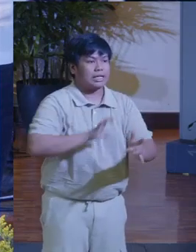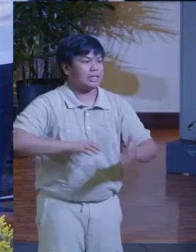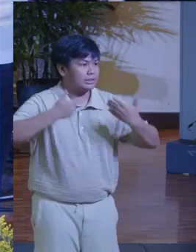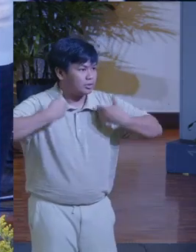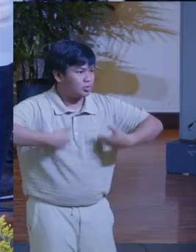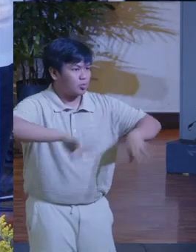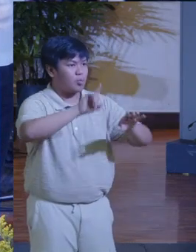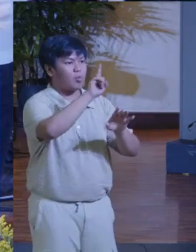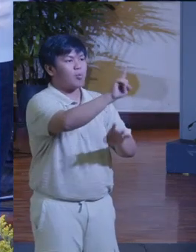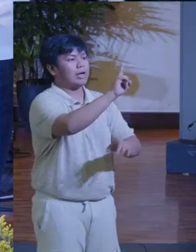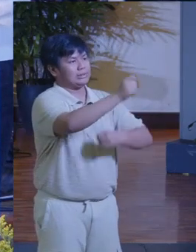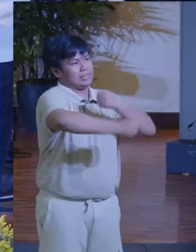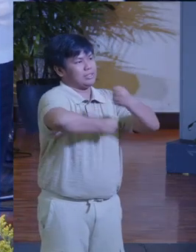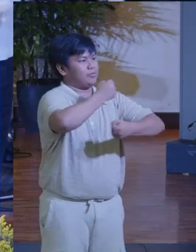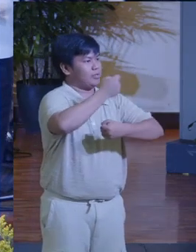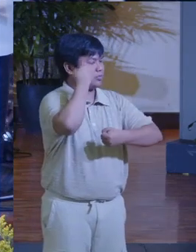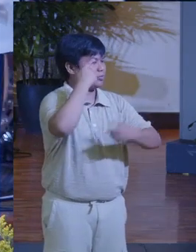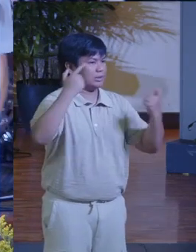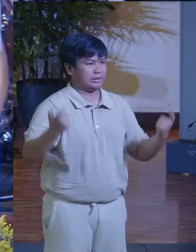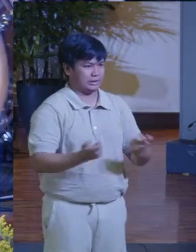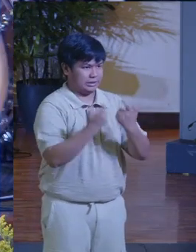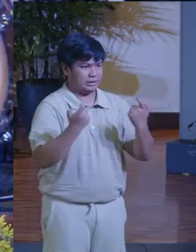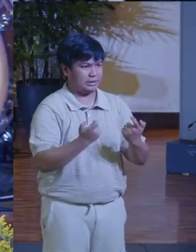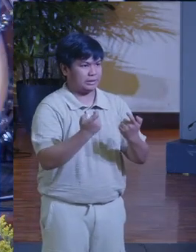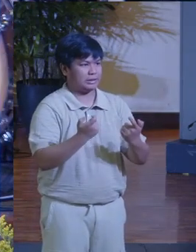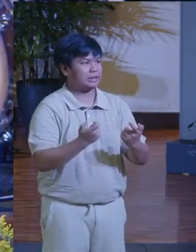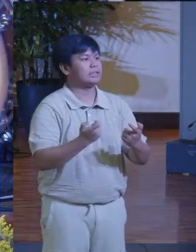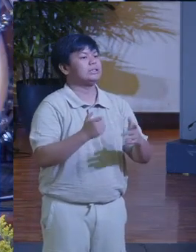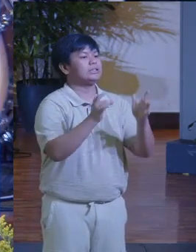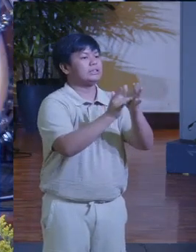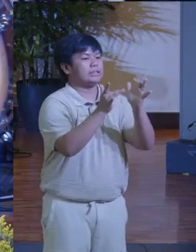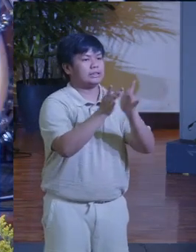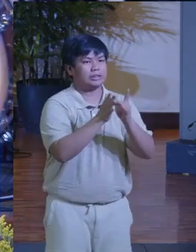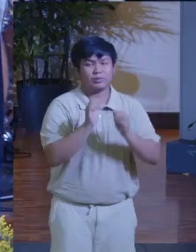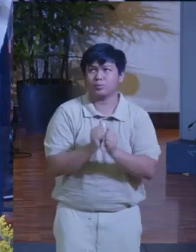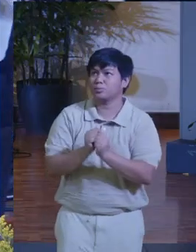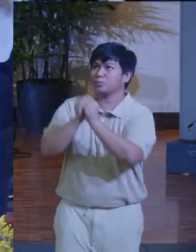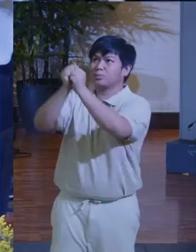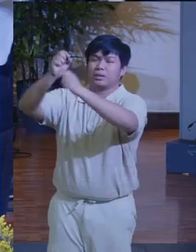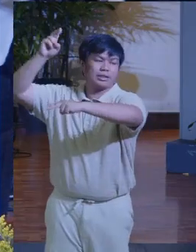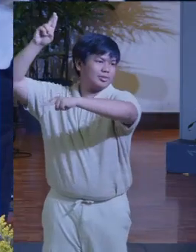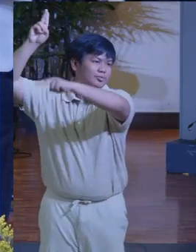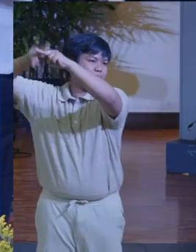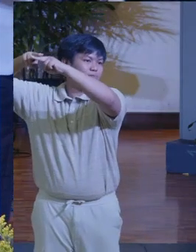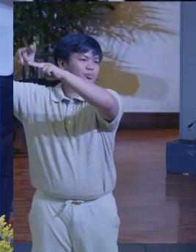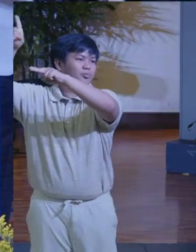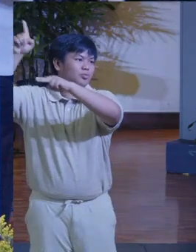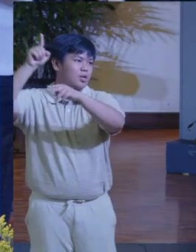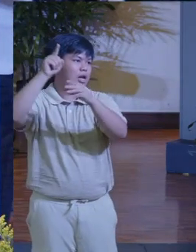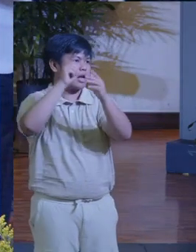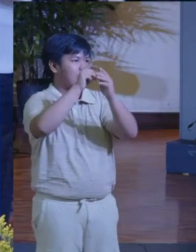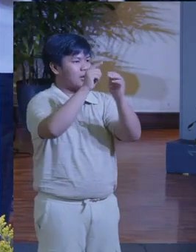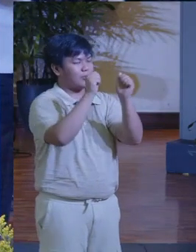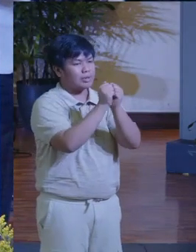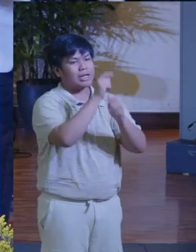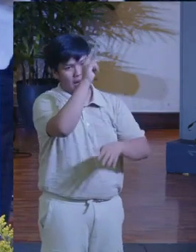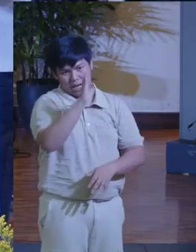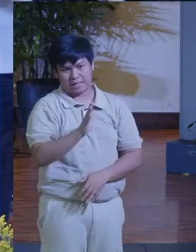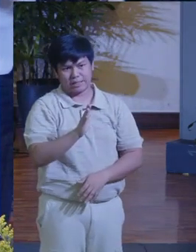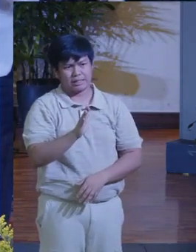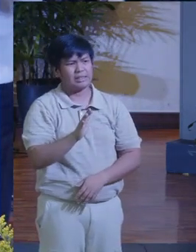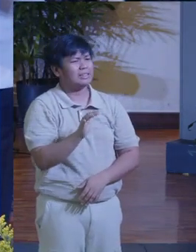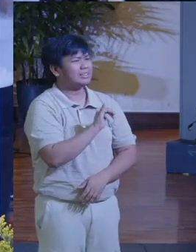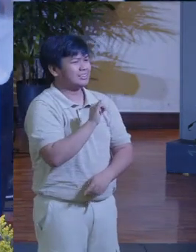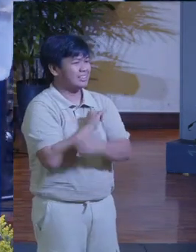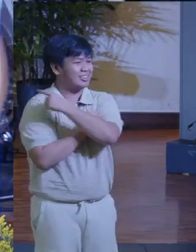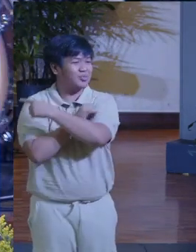for sins, He sat down at the right hand of God. Siya ay umupo kasi tapos na ang trabaho. Parang ang